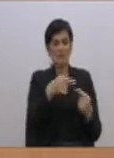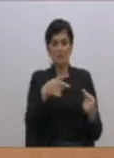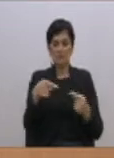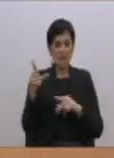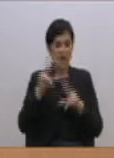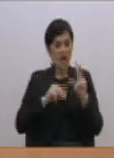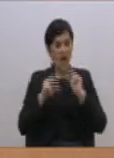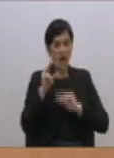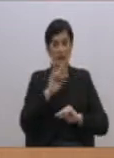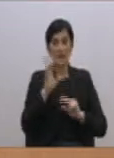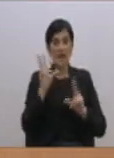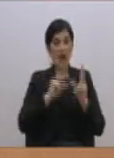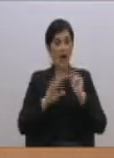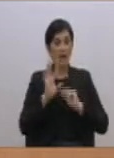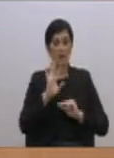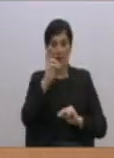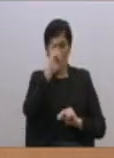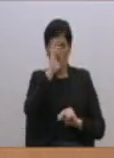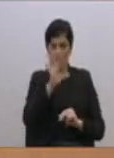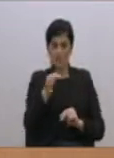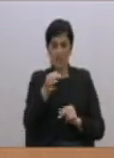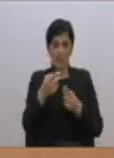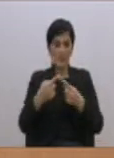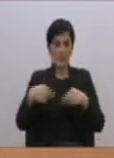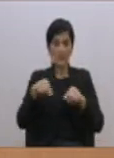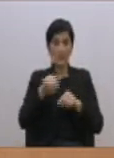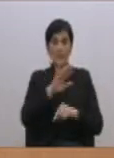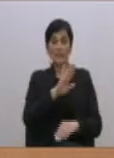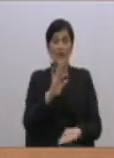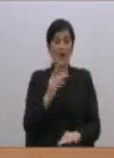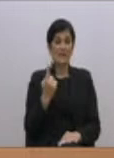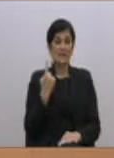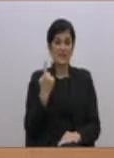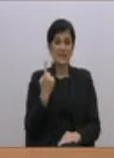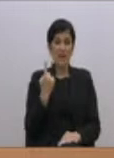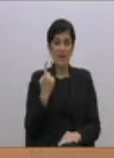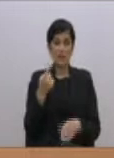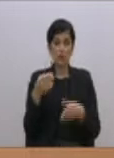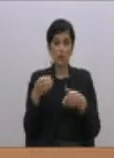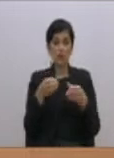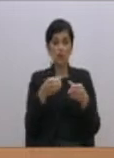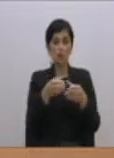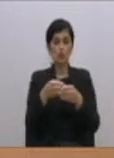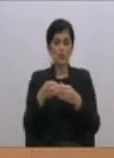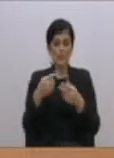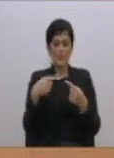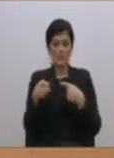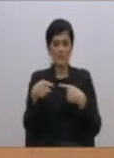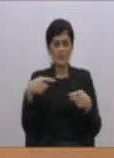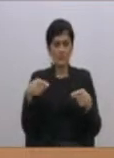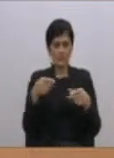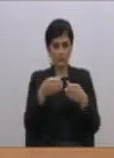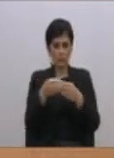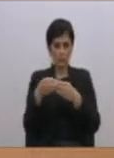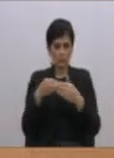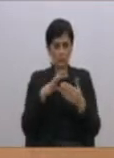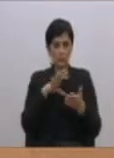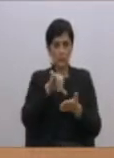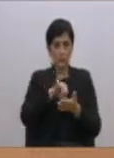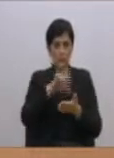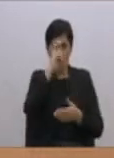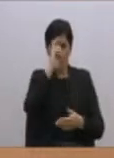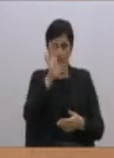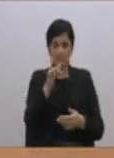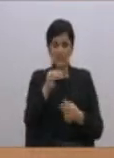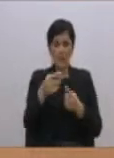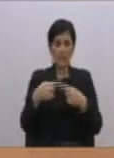არ გაგითვალისწინებიათ სამოქალაქო საზოგადოების წარმომადგენლის არც ერთი ჯგუფიდან, სხვადასხვა ჯგუფები იყვნენ იქ წარმომადგენლები სამოქალაქო საზოგადოების,